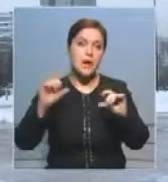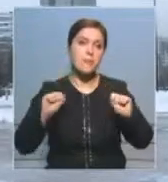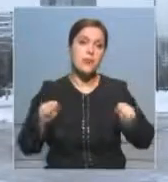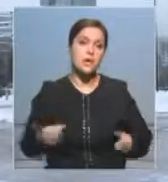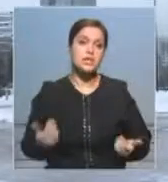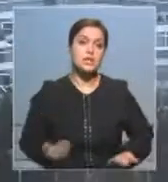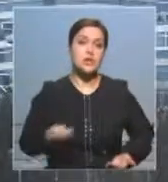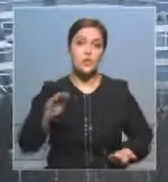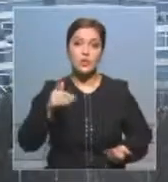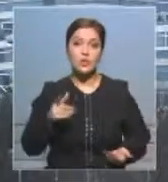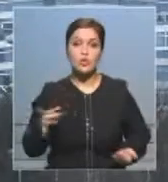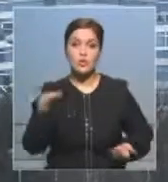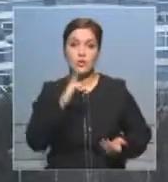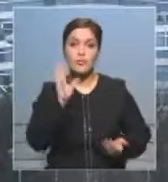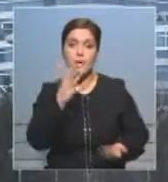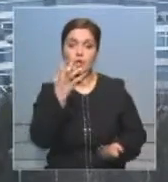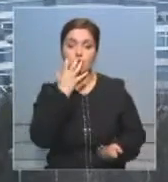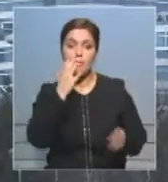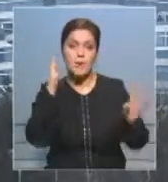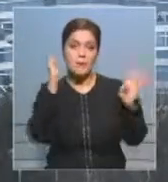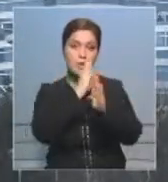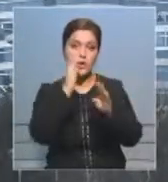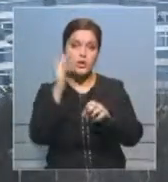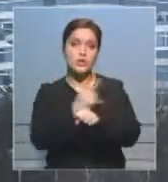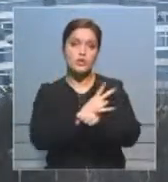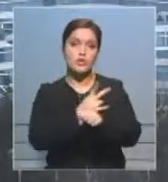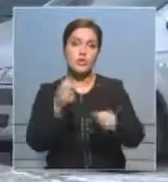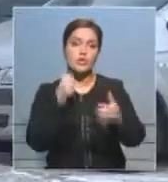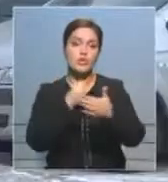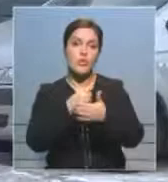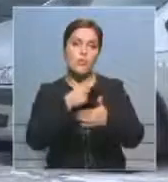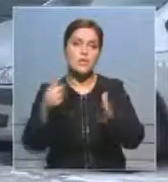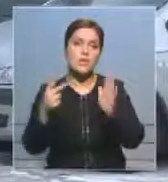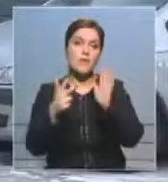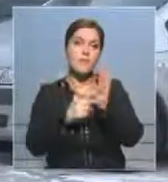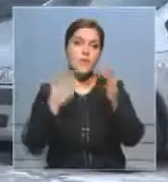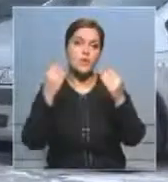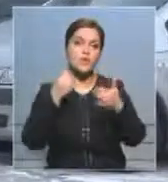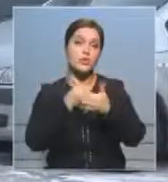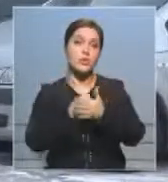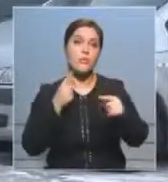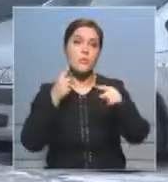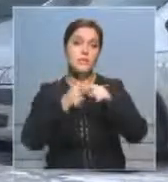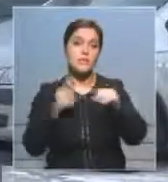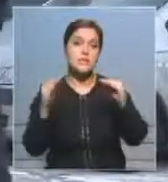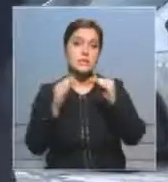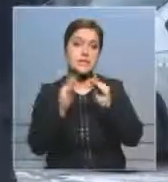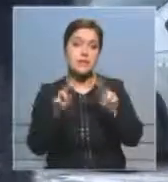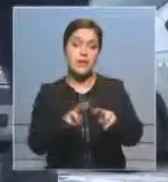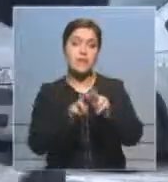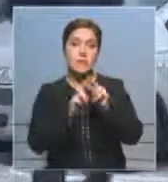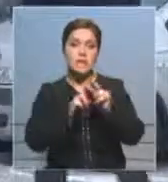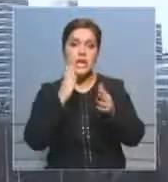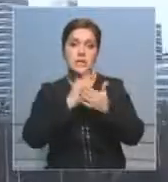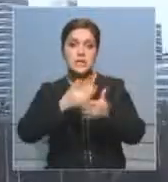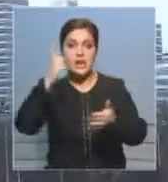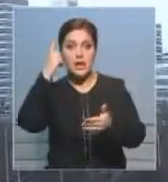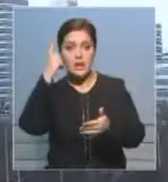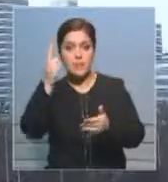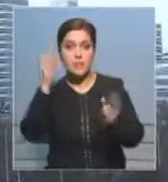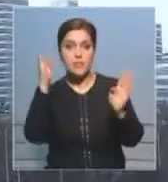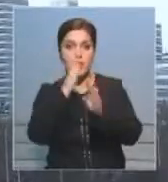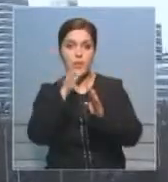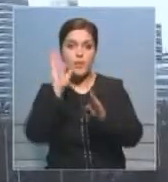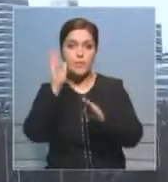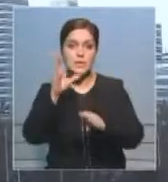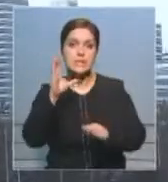жителей южных регионов ожидает теплая погода ночью вы не с 8 дней до плюс 10 столице я по прогнозам нестерова воду